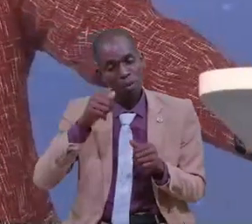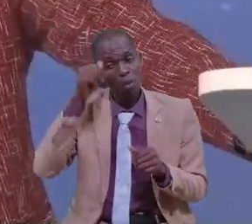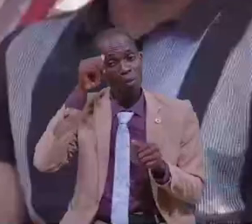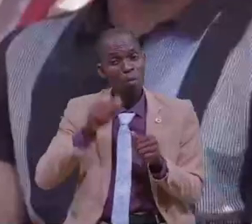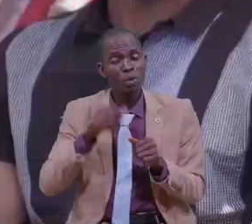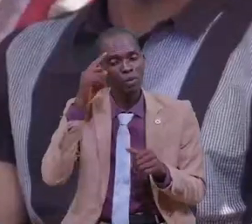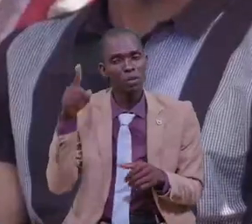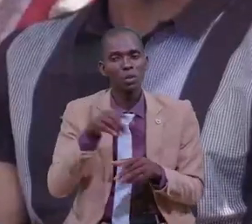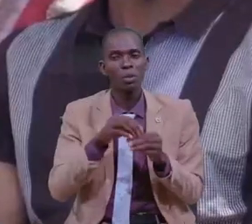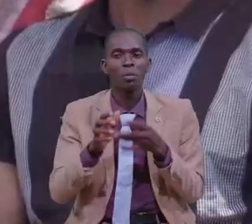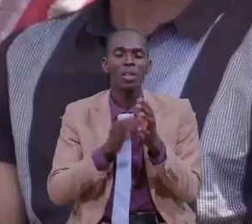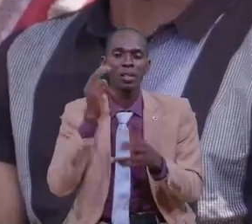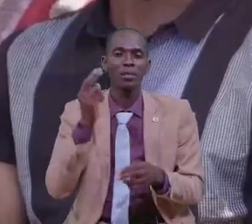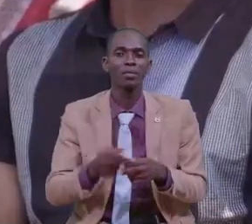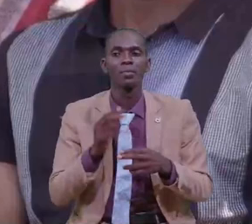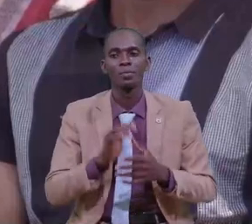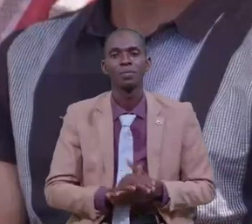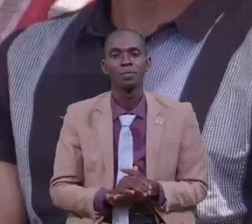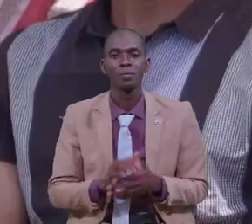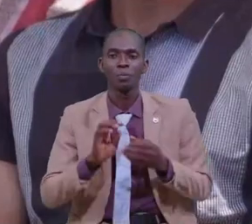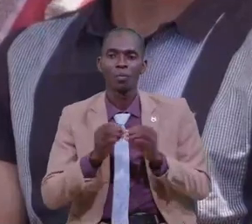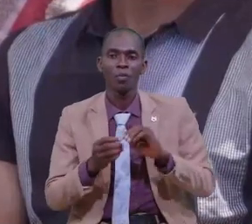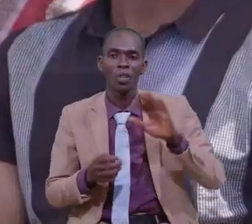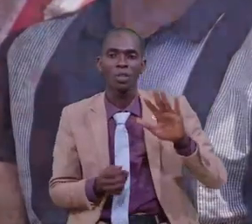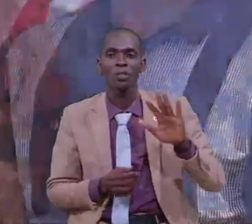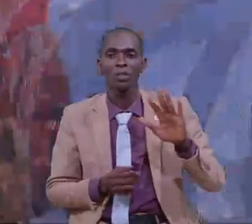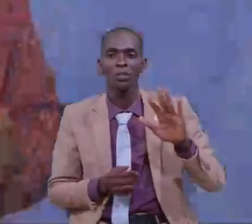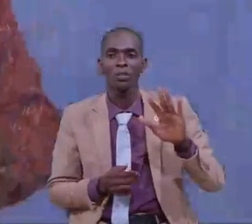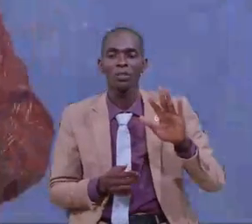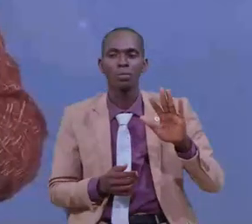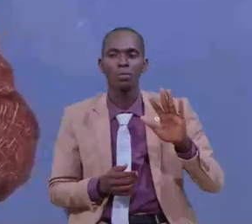pour toi au nom de Jésus. Cinquièmement,